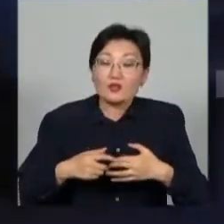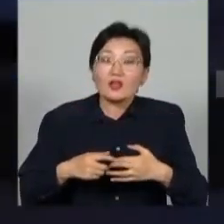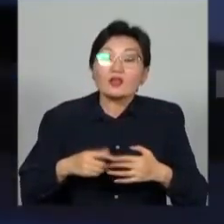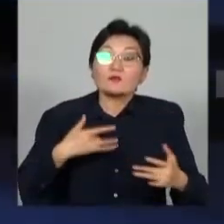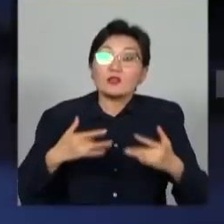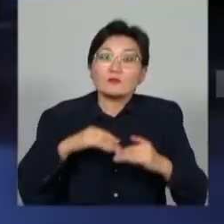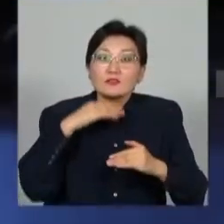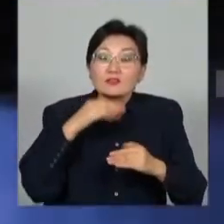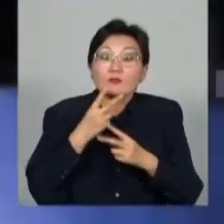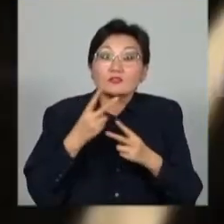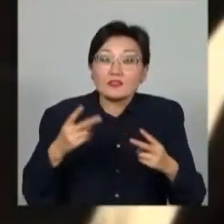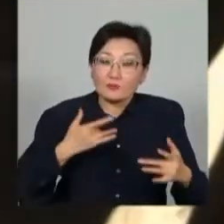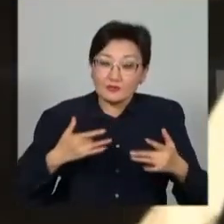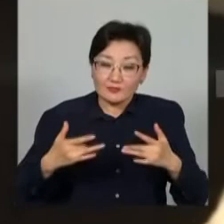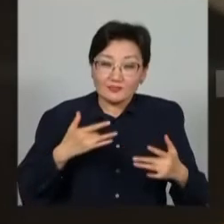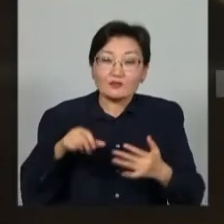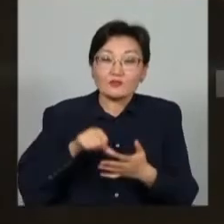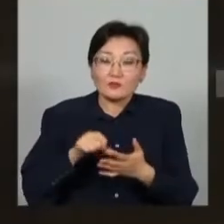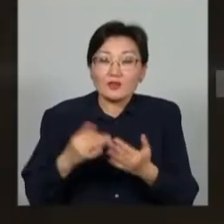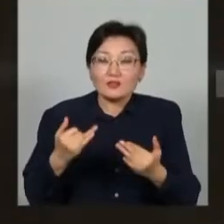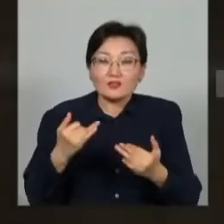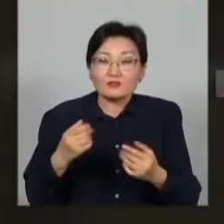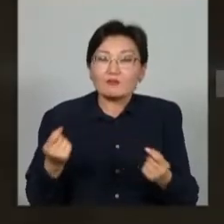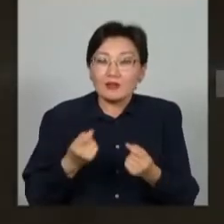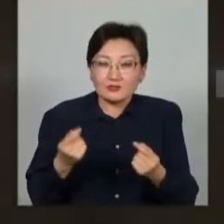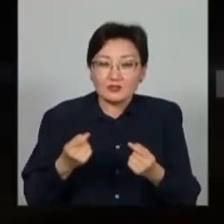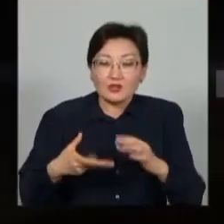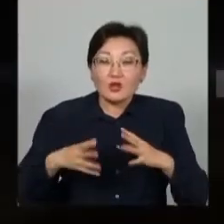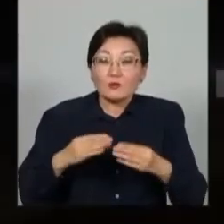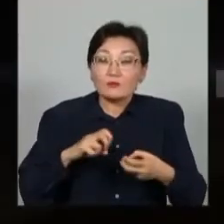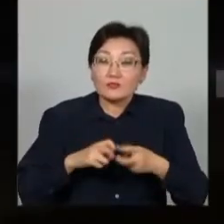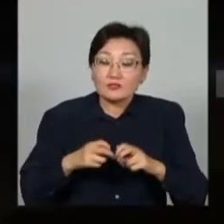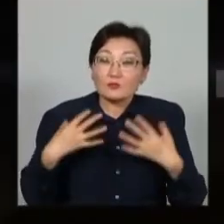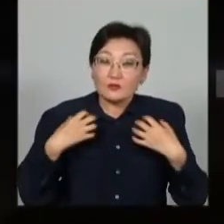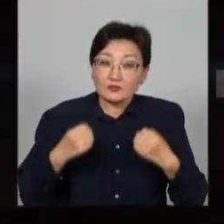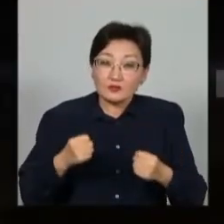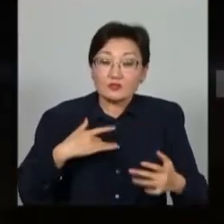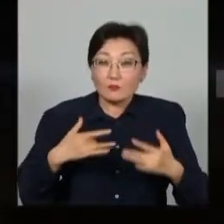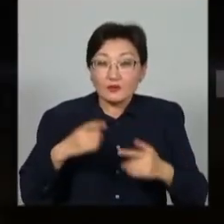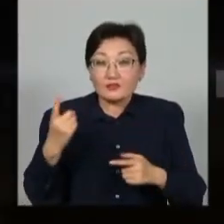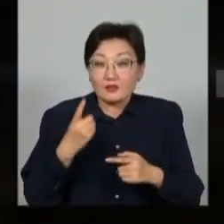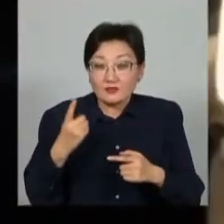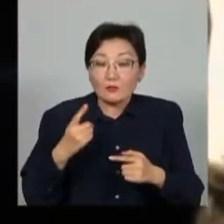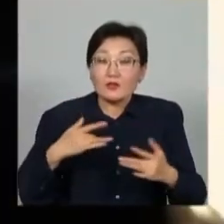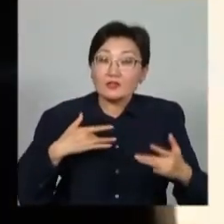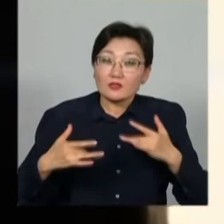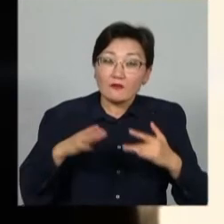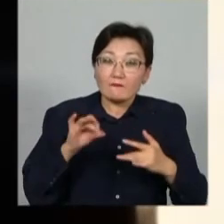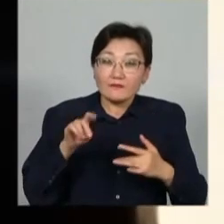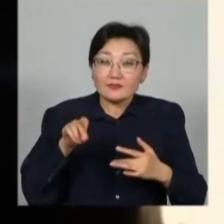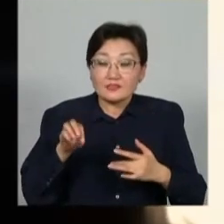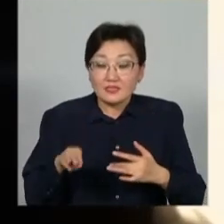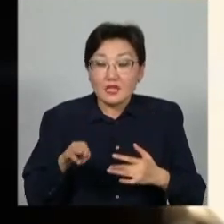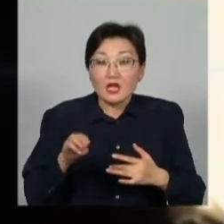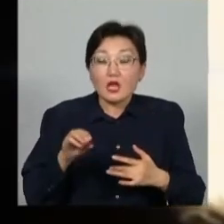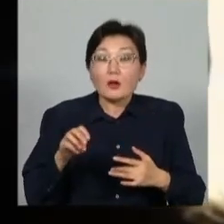игру, достаточно посмотреть спектакль. А их сейчас немного. В силу проблем со здоровьем актеры играют в единственной постановке «Визиты к мистеру